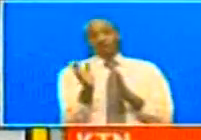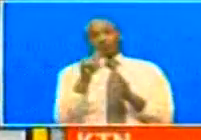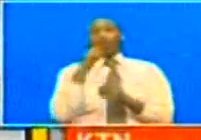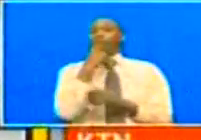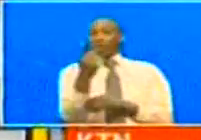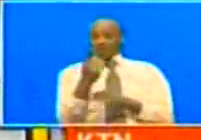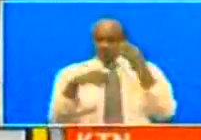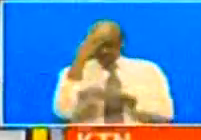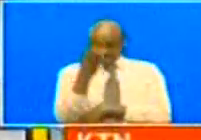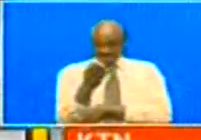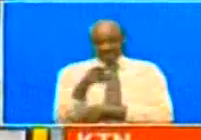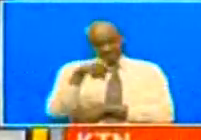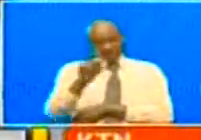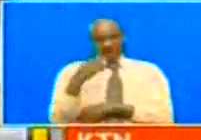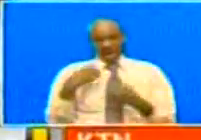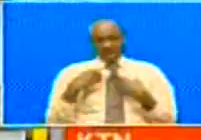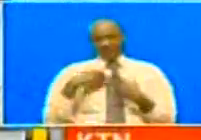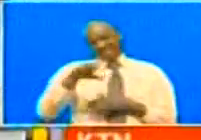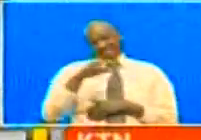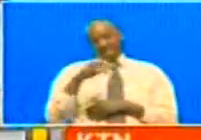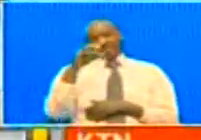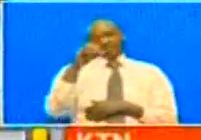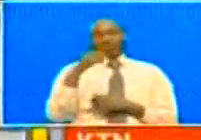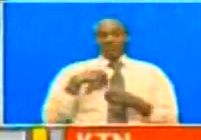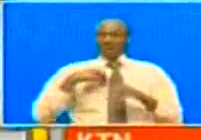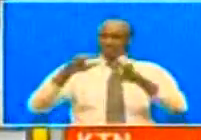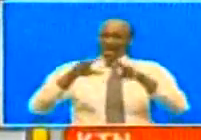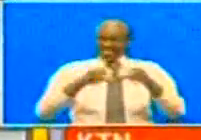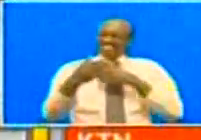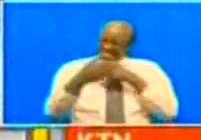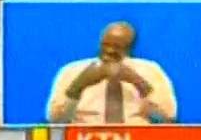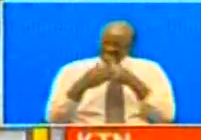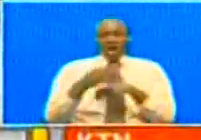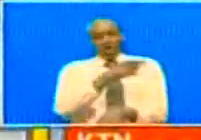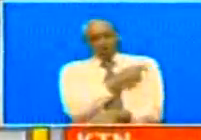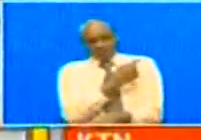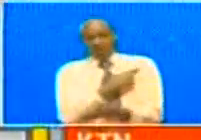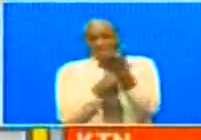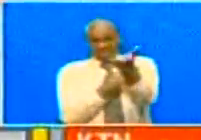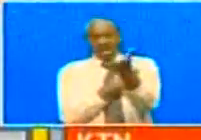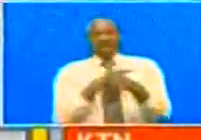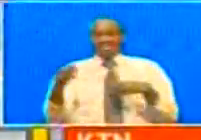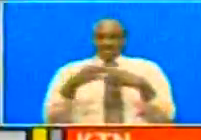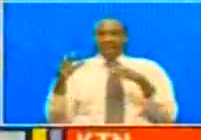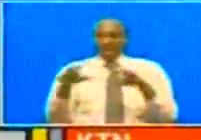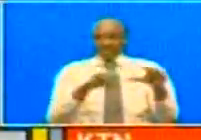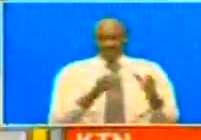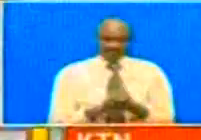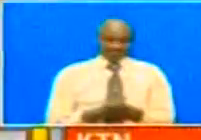shule inayopakana na soko kuu eneo la Garissa na hata kukaribia hospitali kuu ya umma.